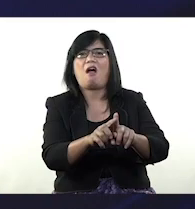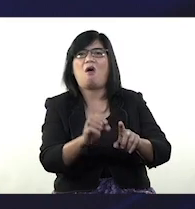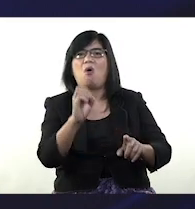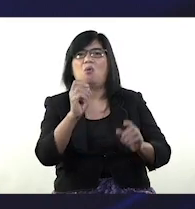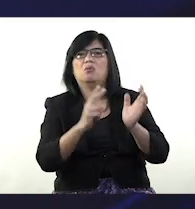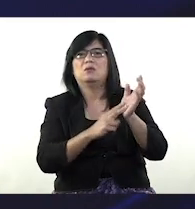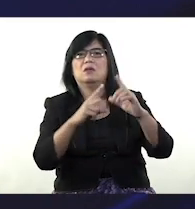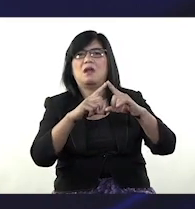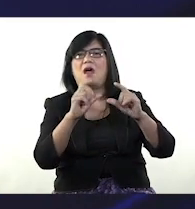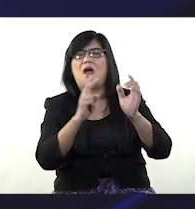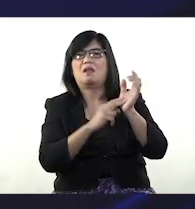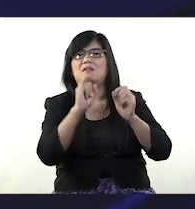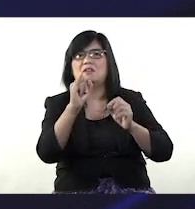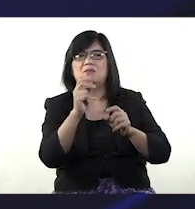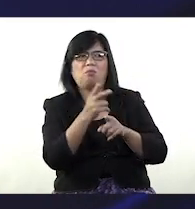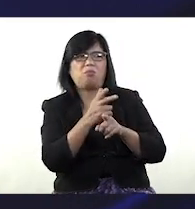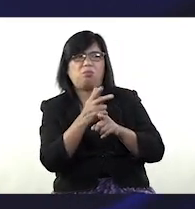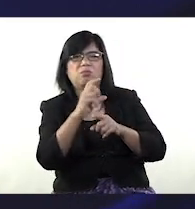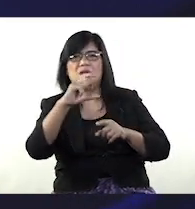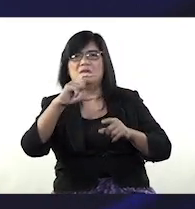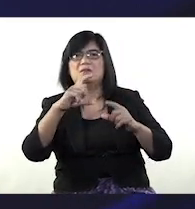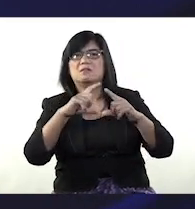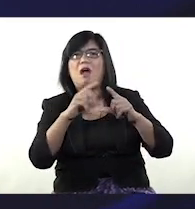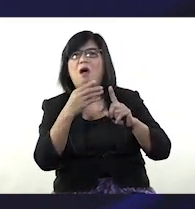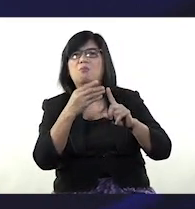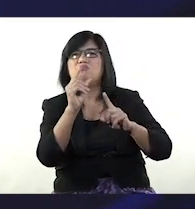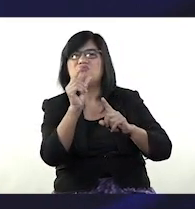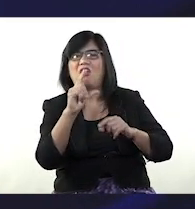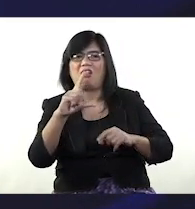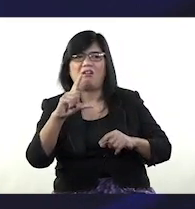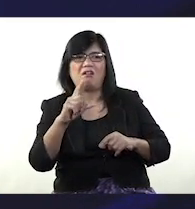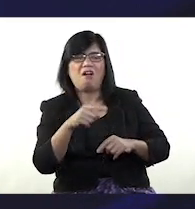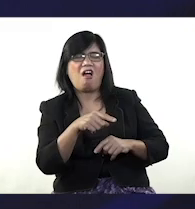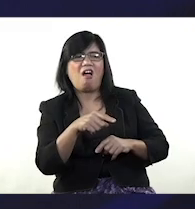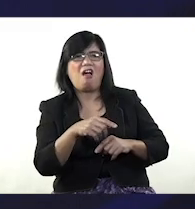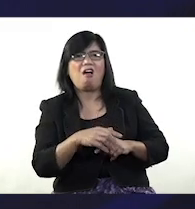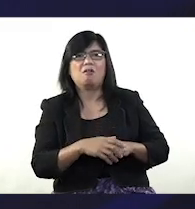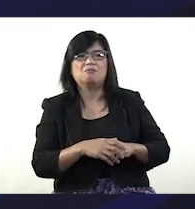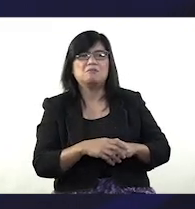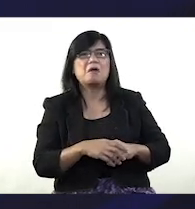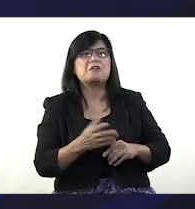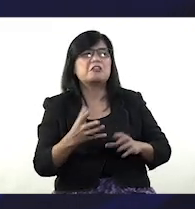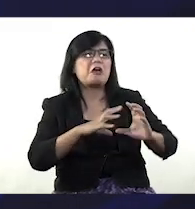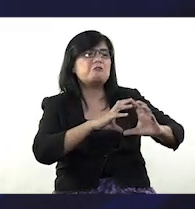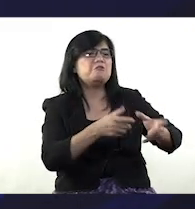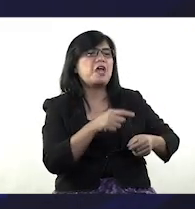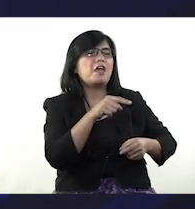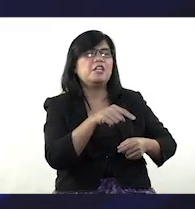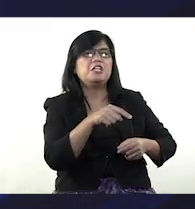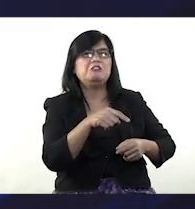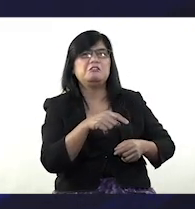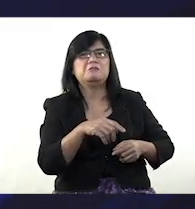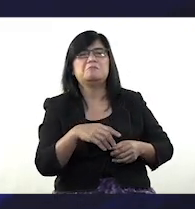masturbasi tayungan cabul menjadi hal biasa dan berkarya normal kita akan masih di dunia ini yang saya bilang kenal di dunia